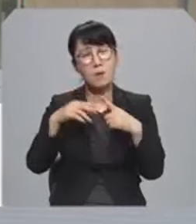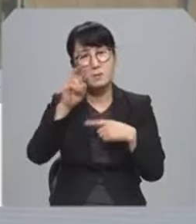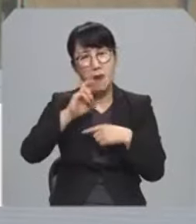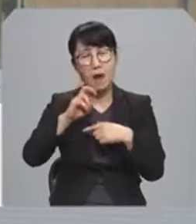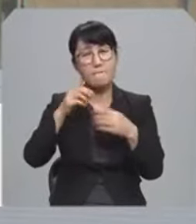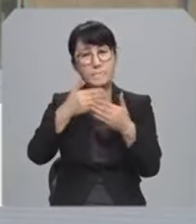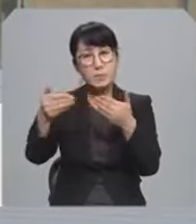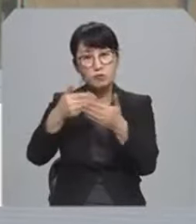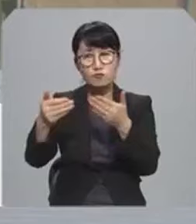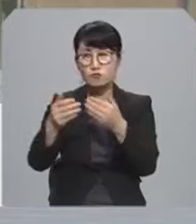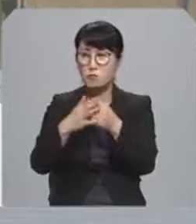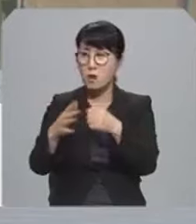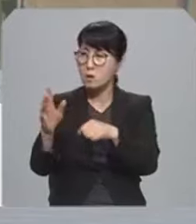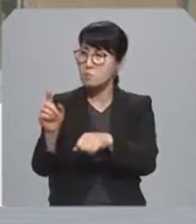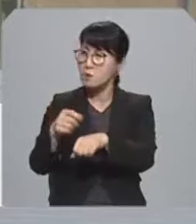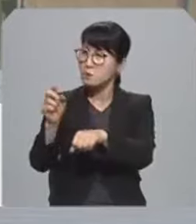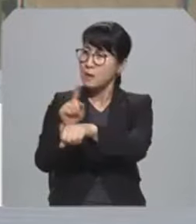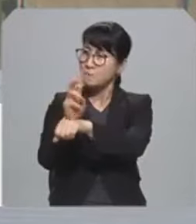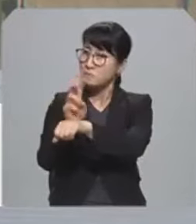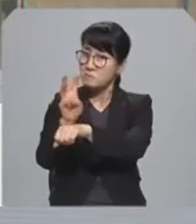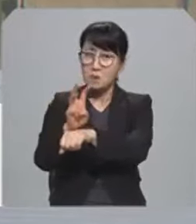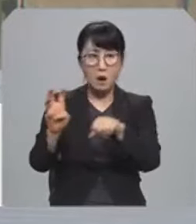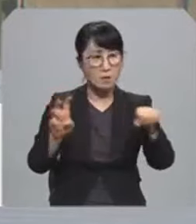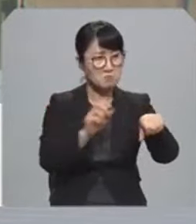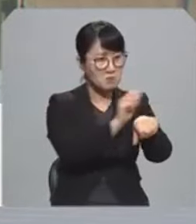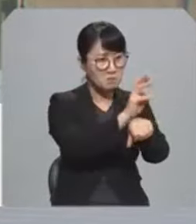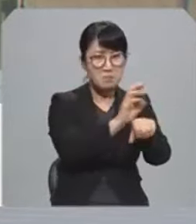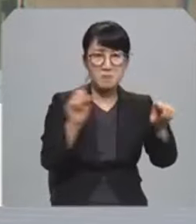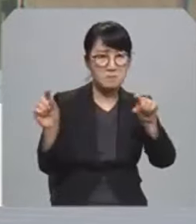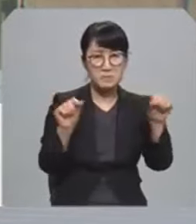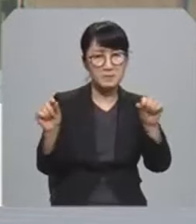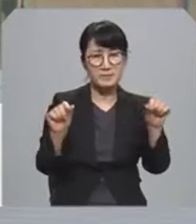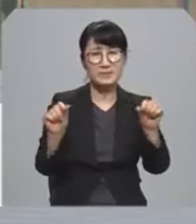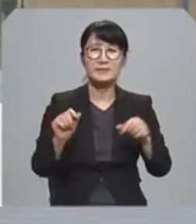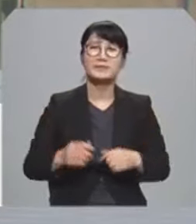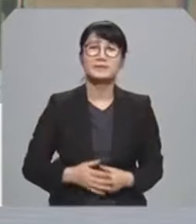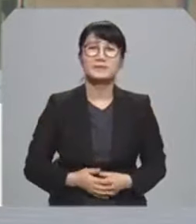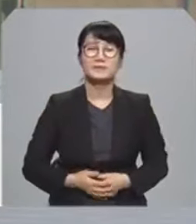만먹는 시간을 할다 합니다 김영재 기자가 보도합니다